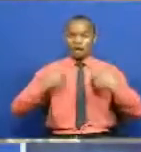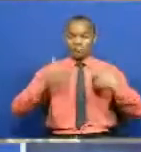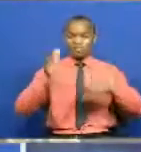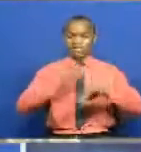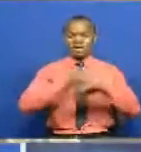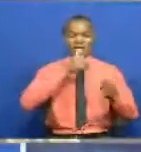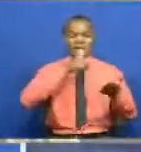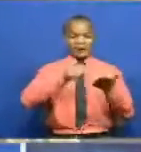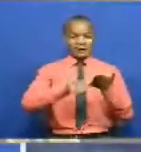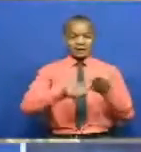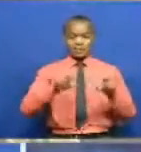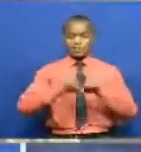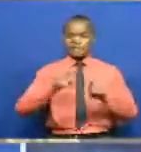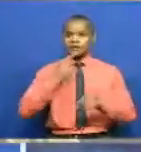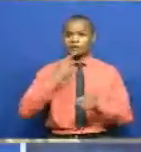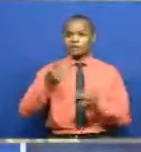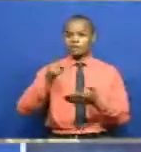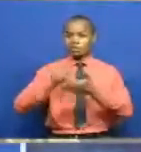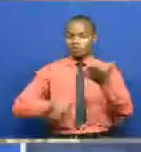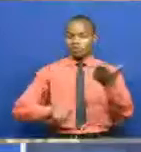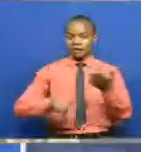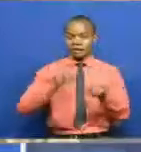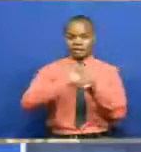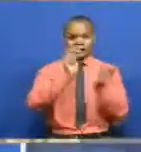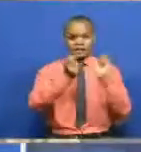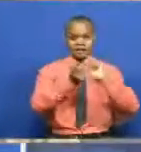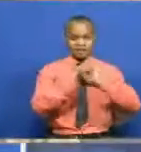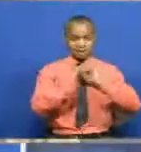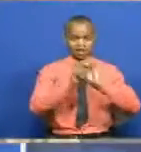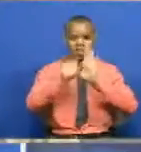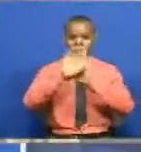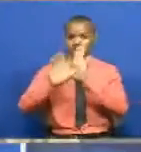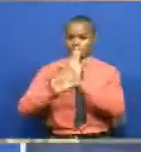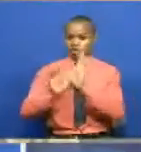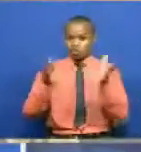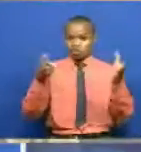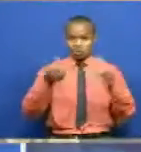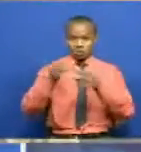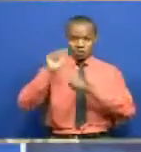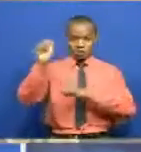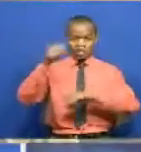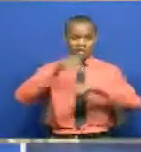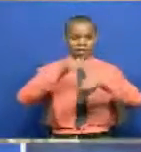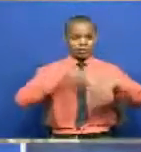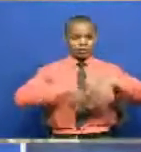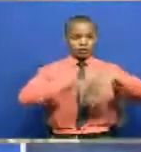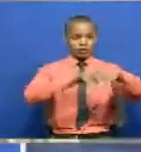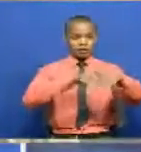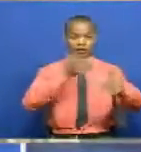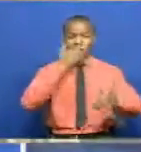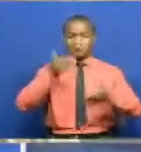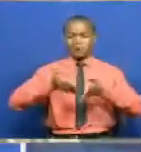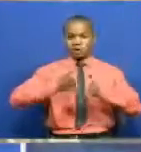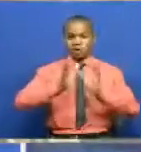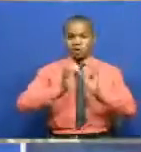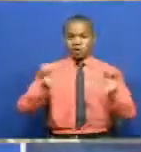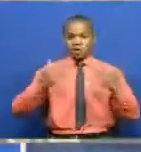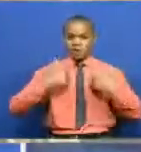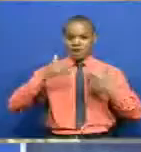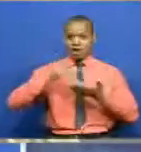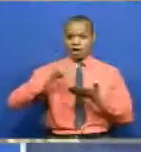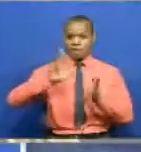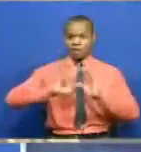na uhalali wa kubadilishwa kwa katiba ya chama hicho bila kufuata njia mwafaka. Jacqueline Wambiro na